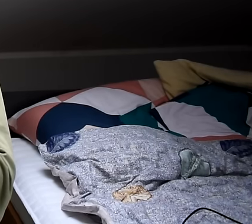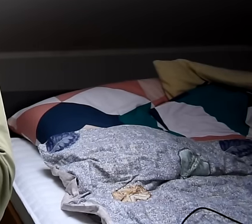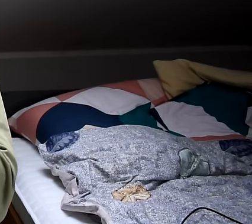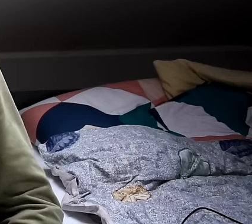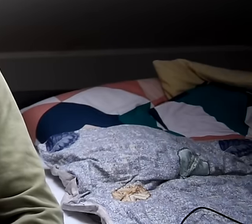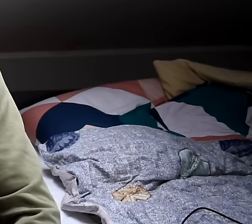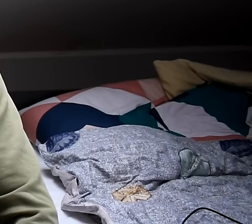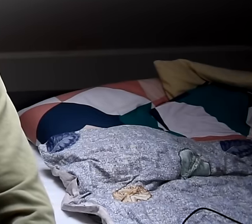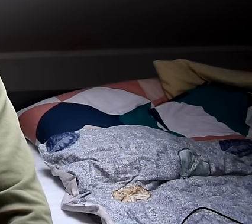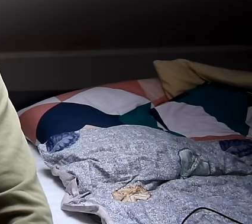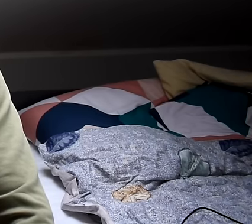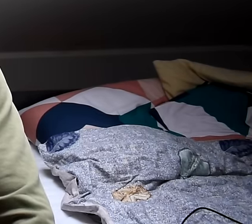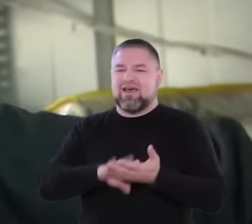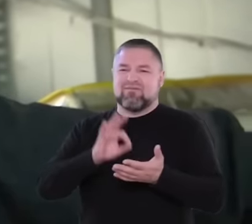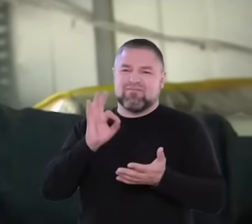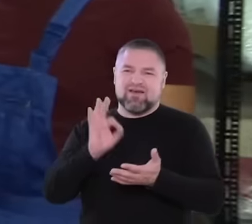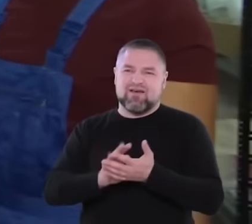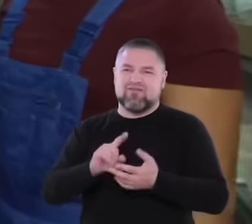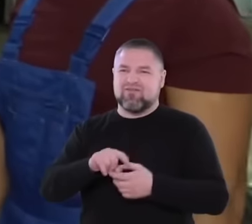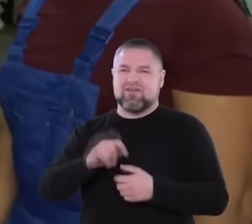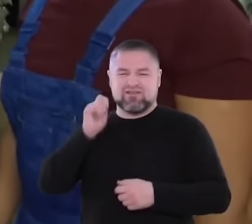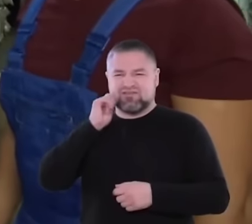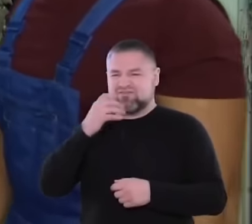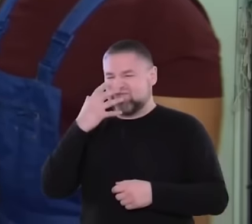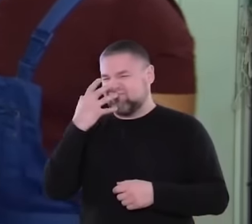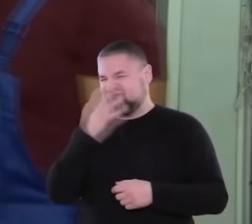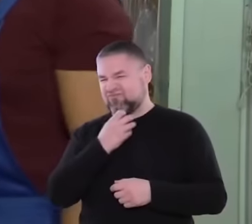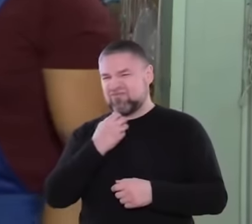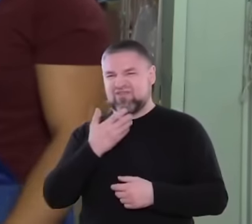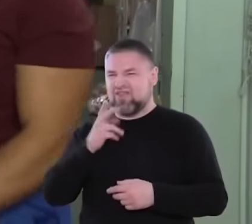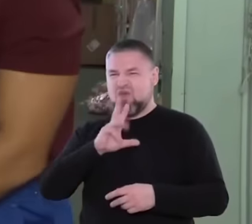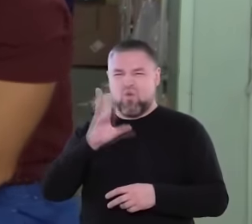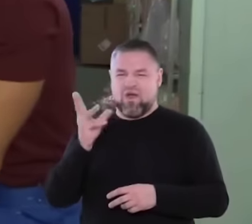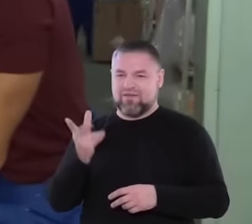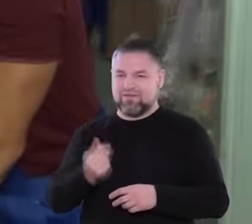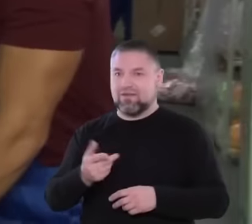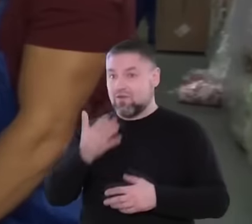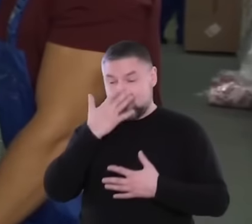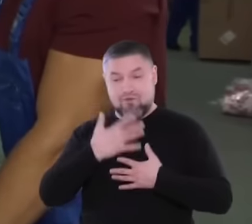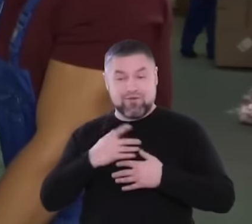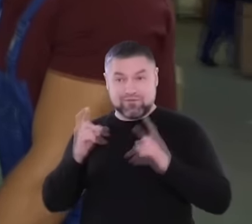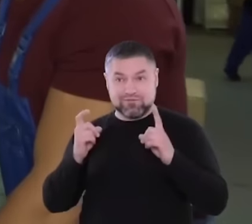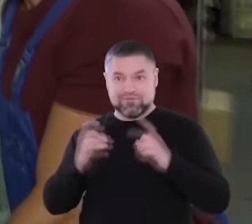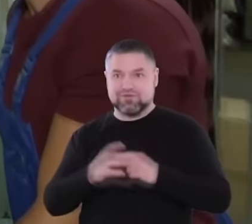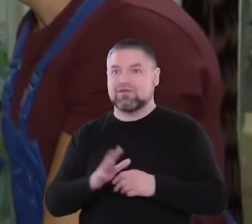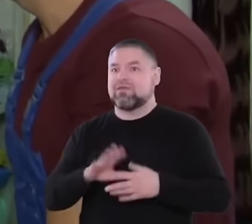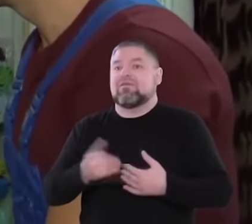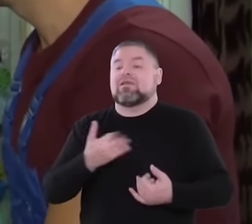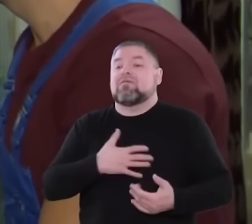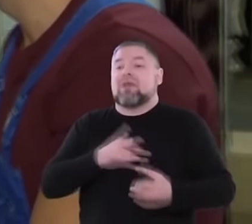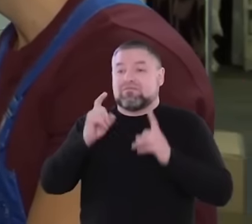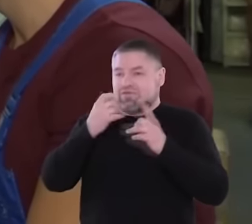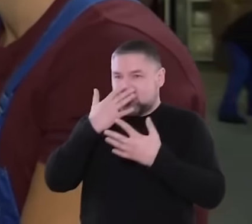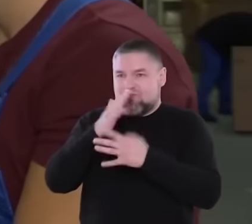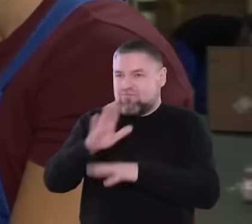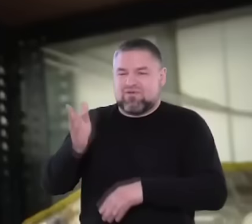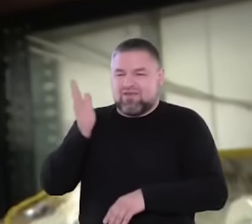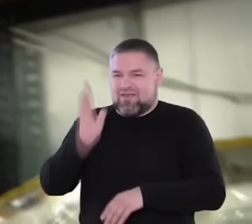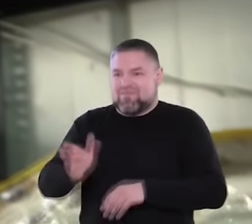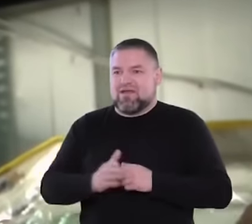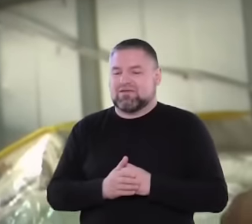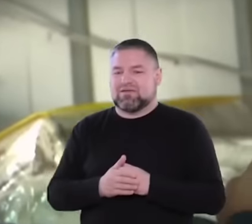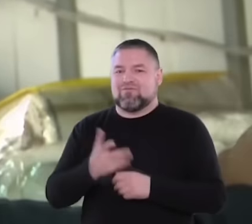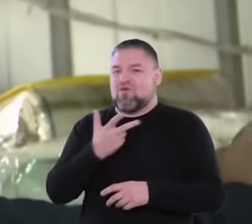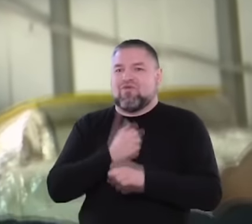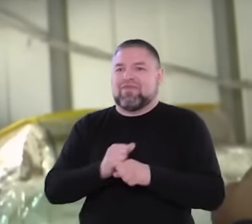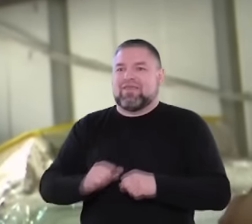Joj, co za chuj, nie? No, odwal się. No, to pokaż zdjęcie. Nawet gdybym miał jakieś zdjęcie, to bym ci nie pokazał, złama się. Bo